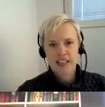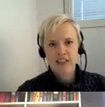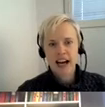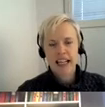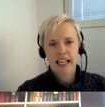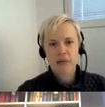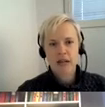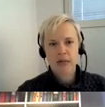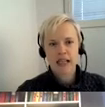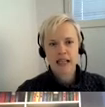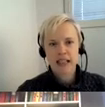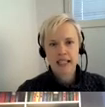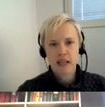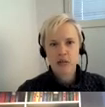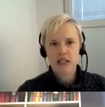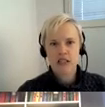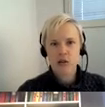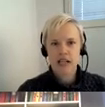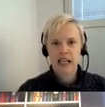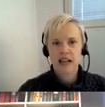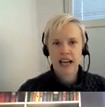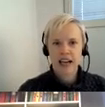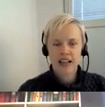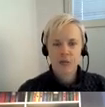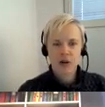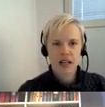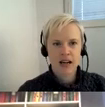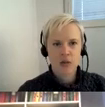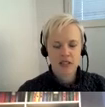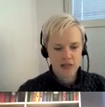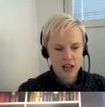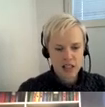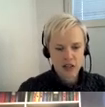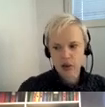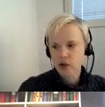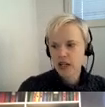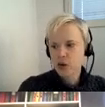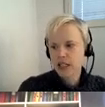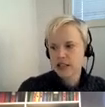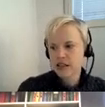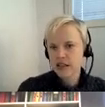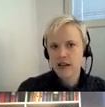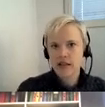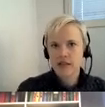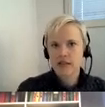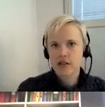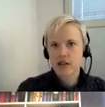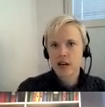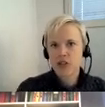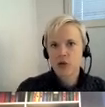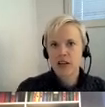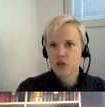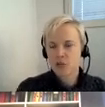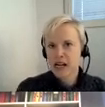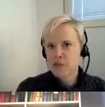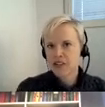Superstara-teleskoopista sitten vähän enemmän. Me kiitämme sinua, Elina Keihänen. Tämä oli erinomaisen valaiseva luento Euklidista, ja